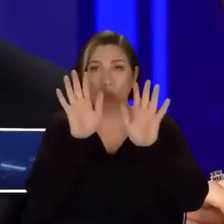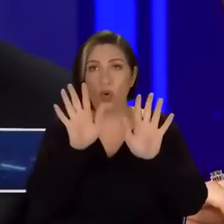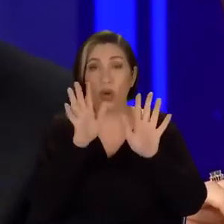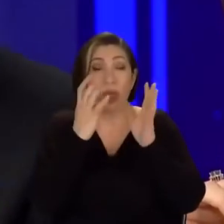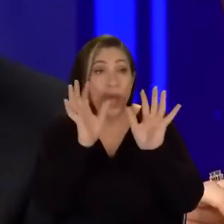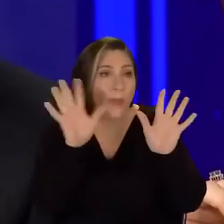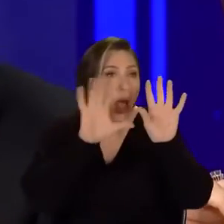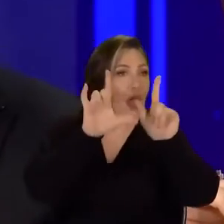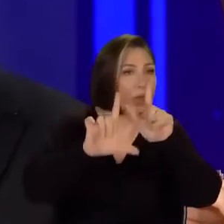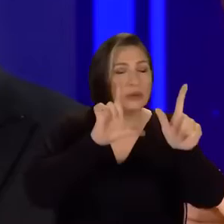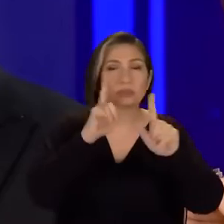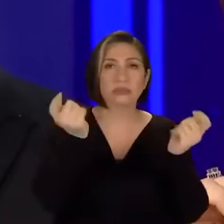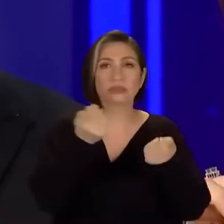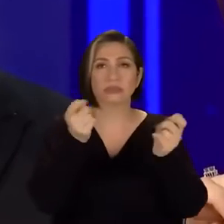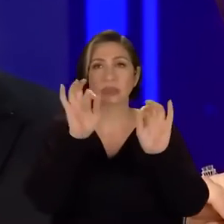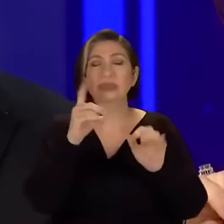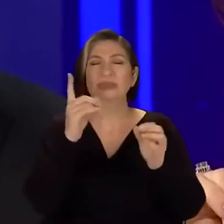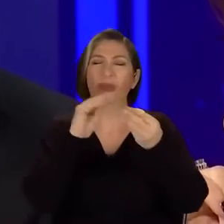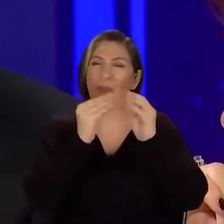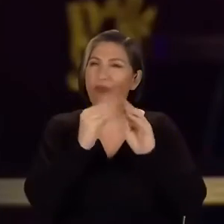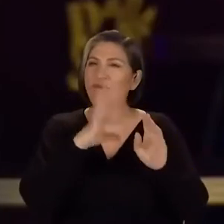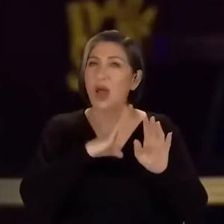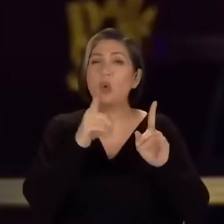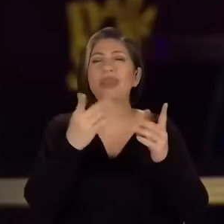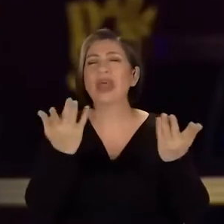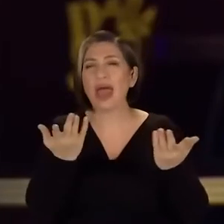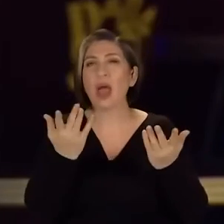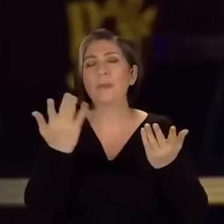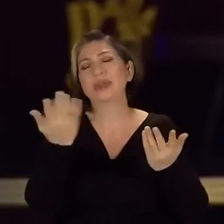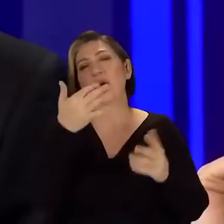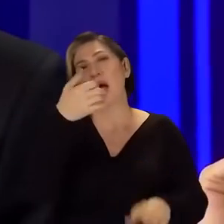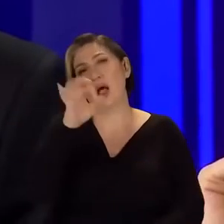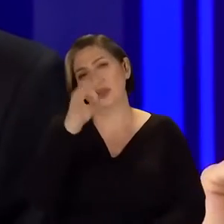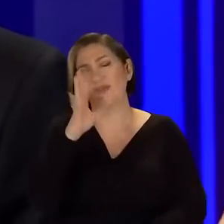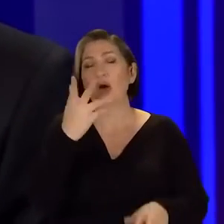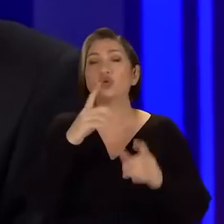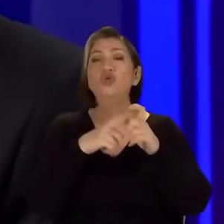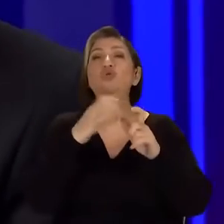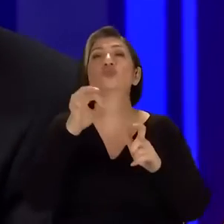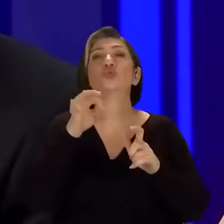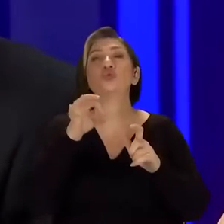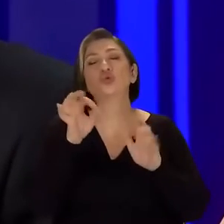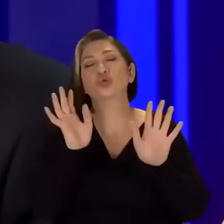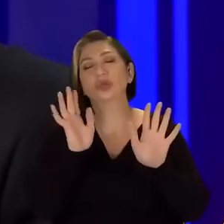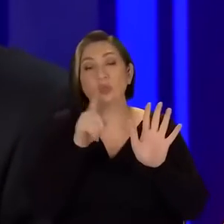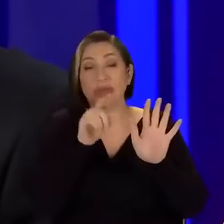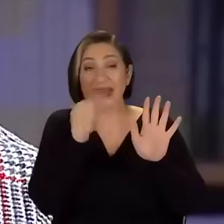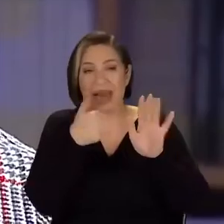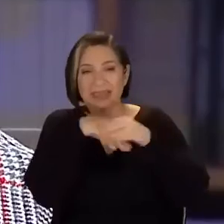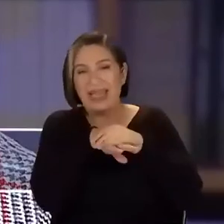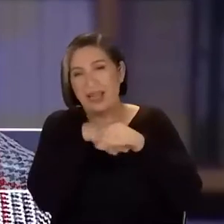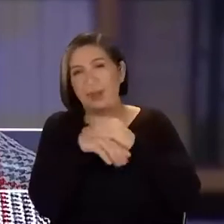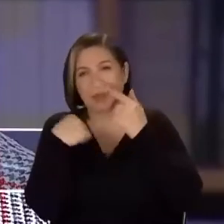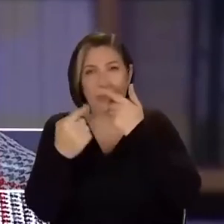tabii sıkıntılar var. O da ne? Mesela altın ya da gümüş, klasik değer saklama